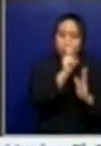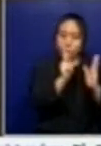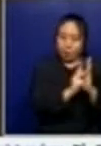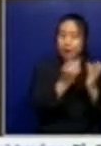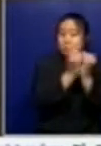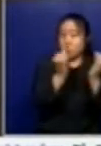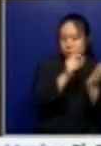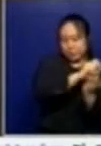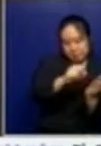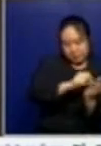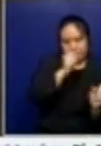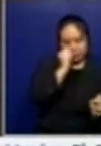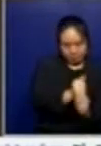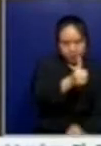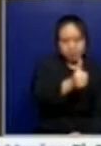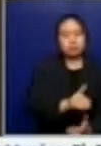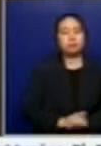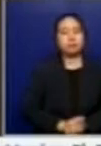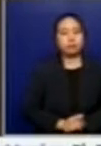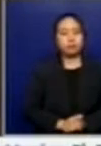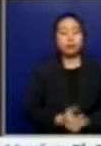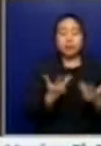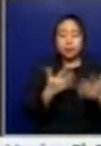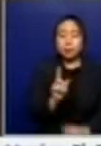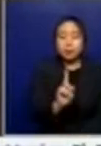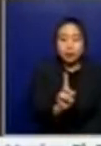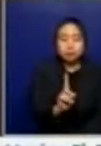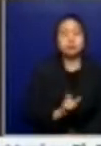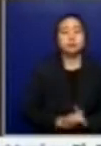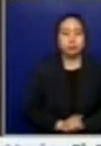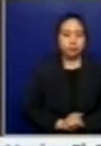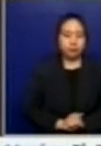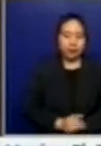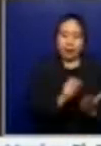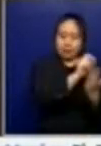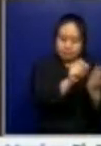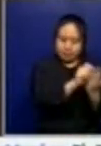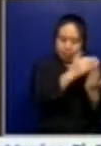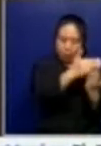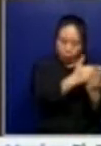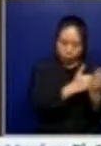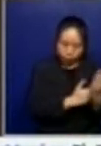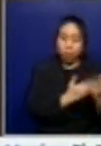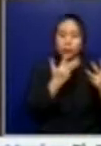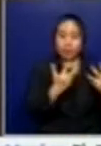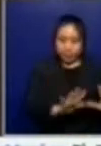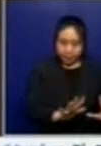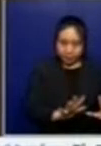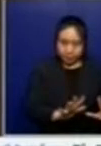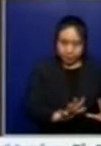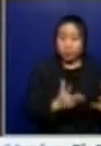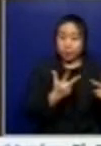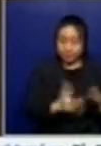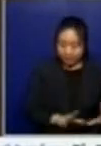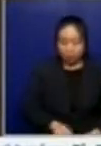ได้นะครับก็ปรากฏเป็นไงครับท่านประธานร่างจนเสร็จนะฮะแต่พอเสร็จแล้วคุณ